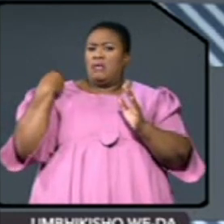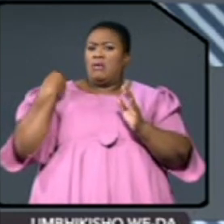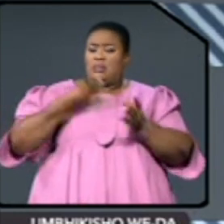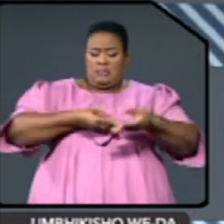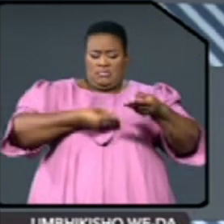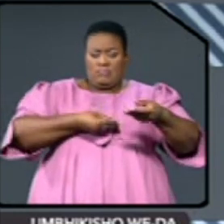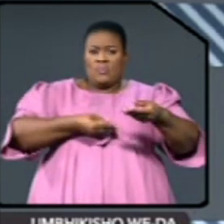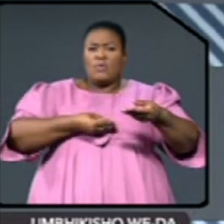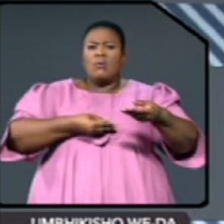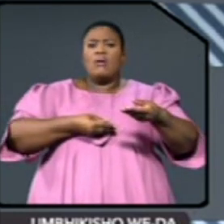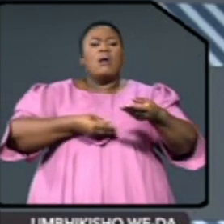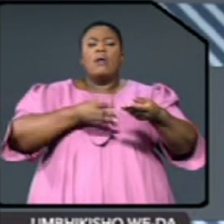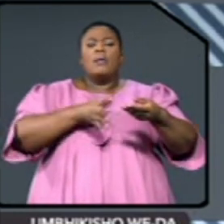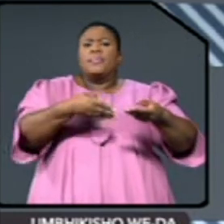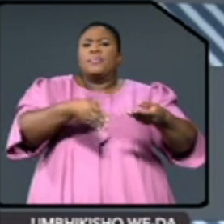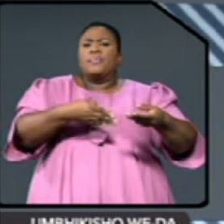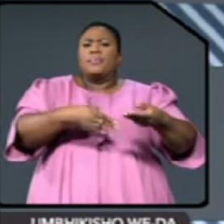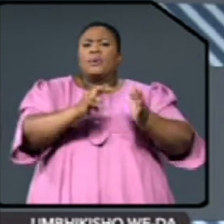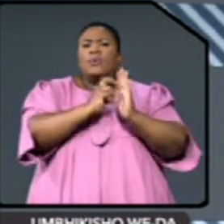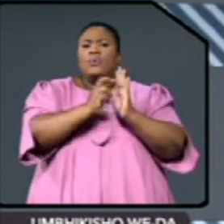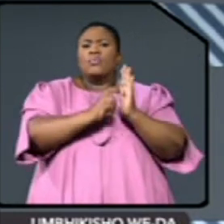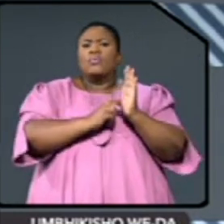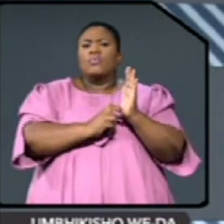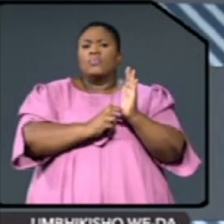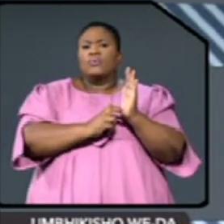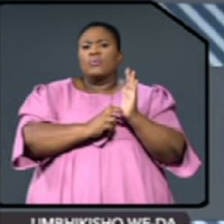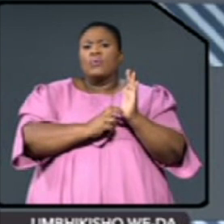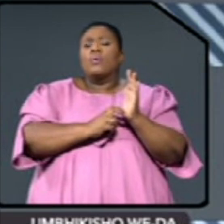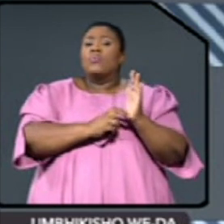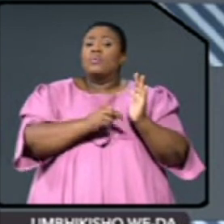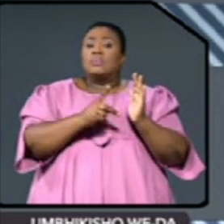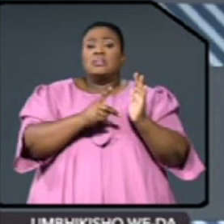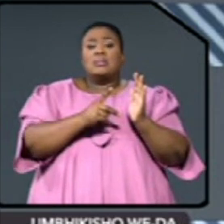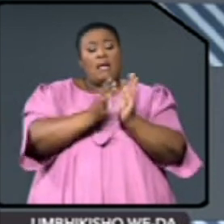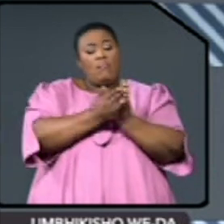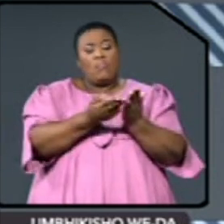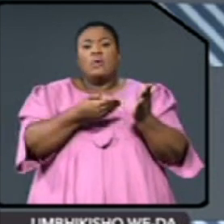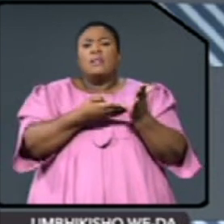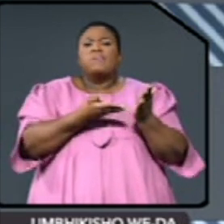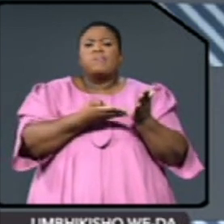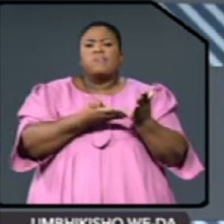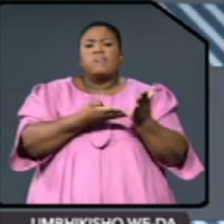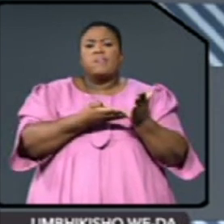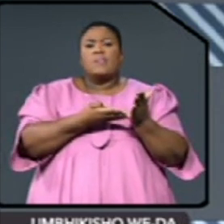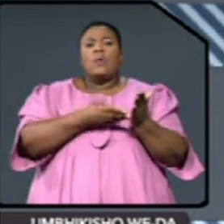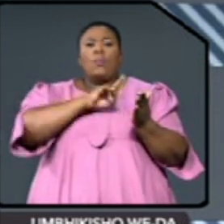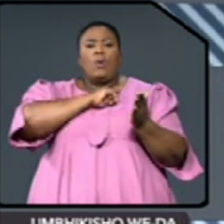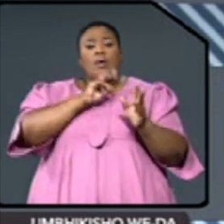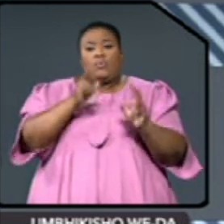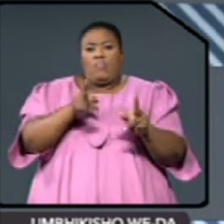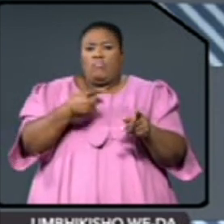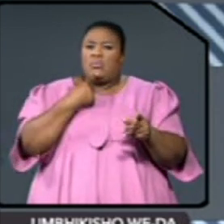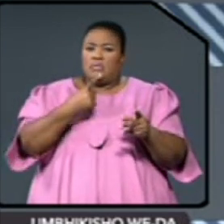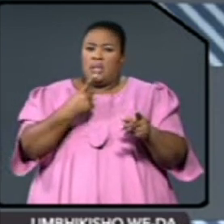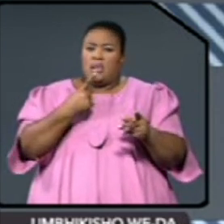umthetho owenza ukuthi le ncwadi i-exist. I-ministerial handbook ke kushiwo ukuthi kunomthetho thizeni owenza